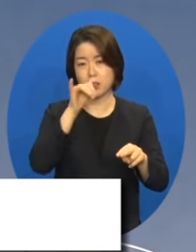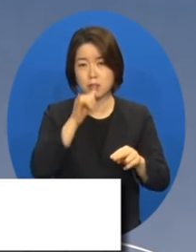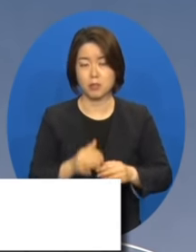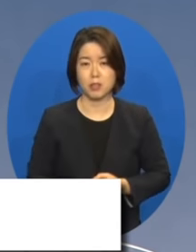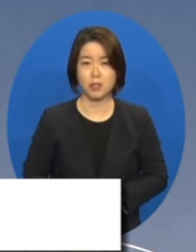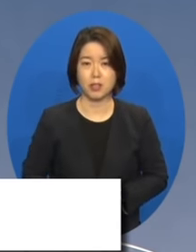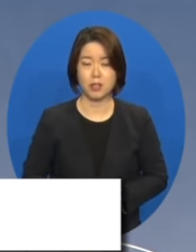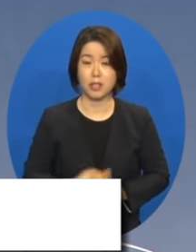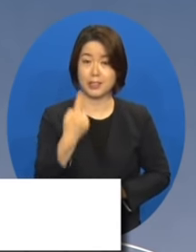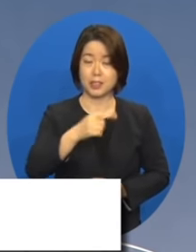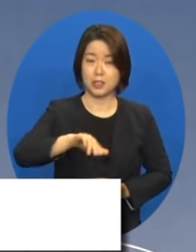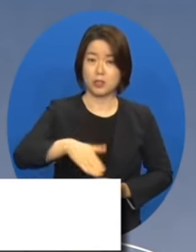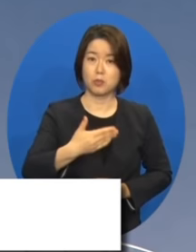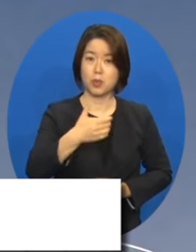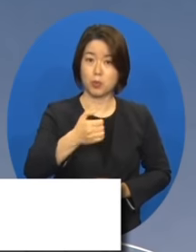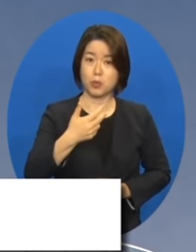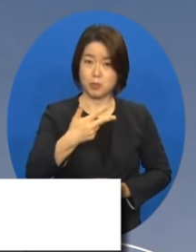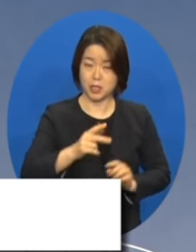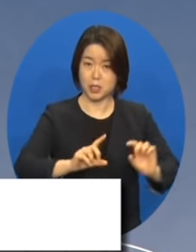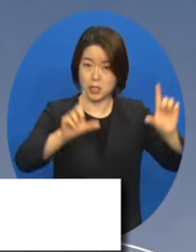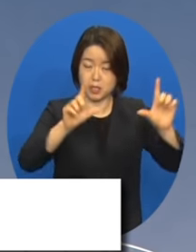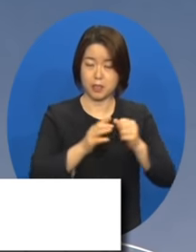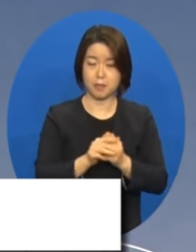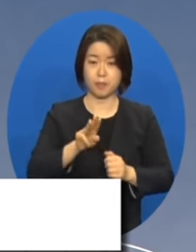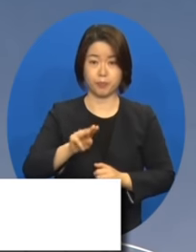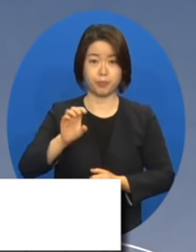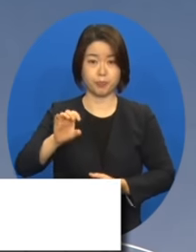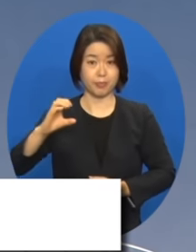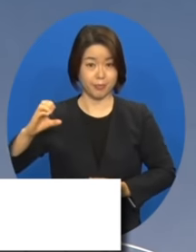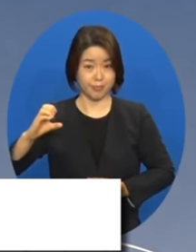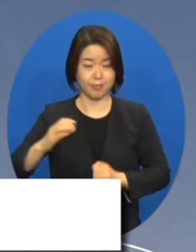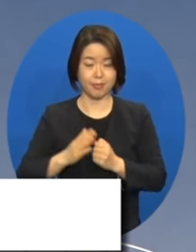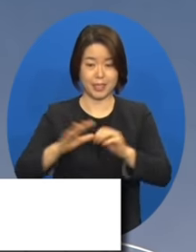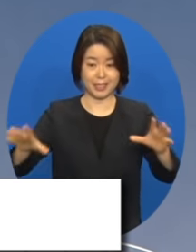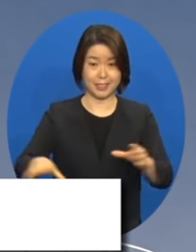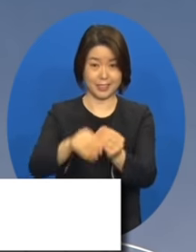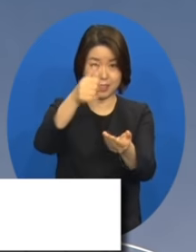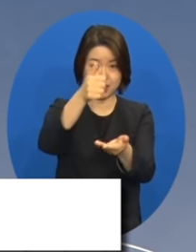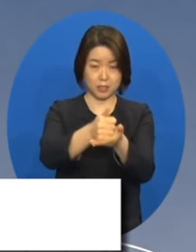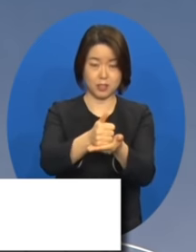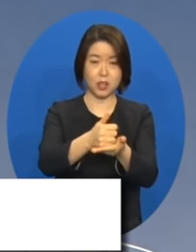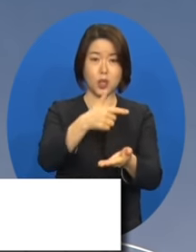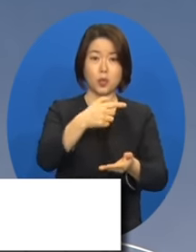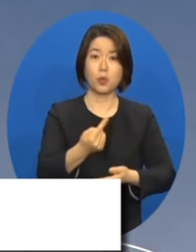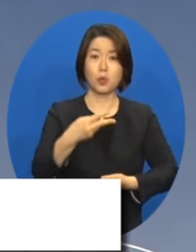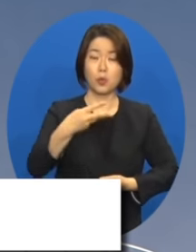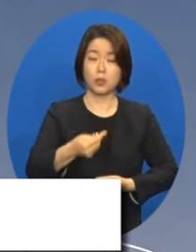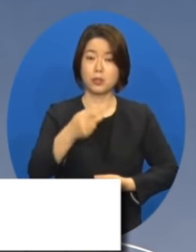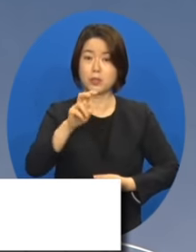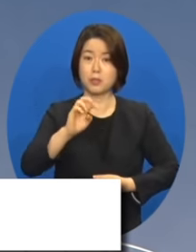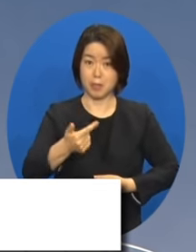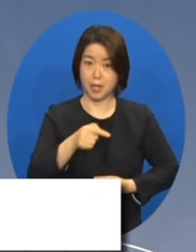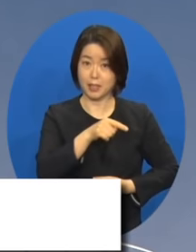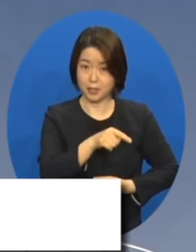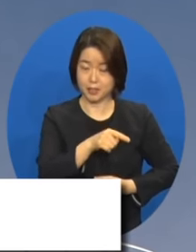1957년에 웹 성교의 총재를 지냈던 노르만 그룹 선교사가 스타 더 에 전기를